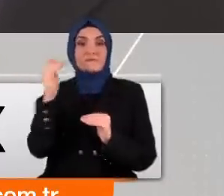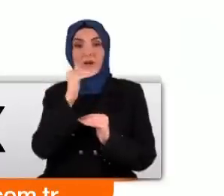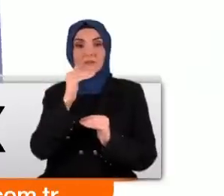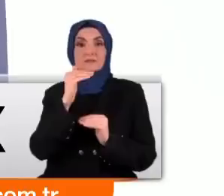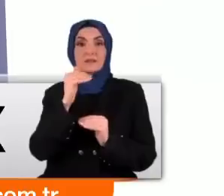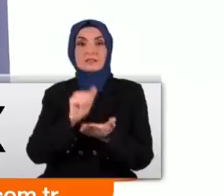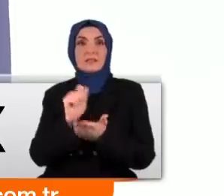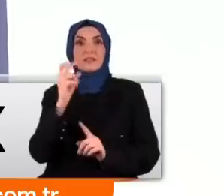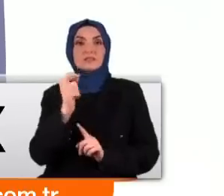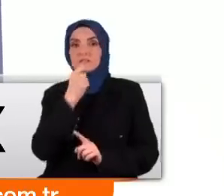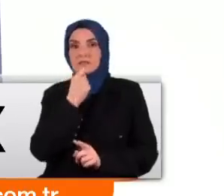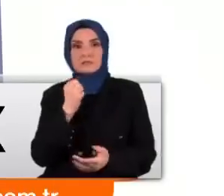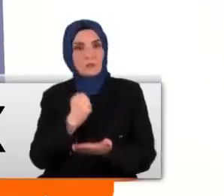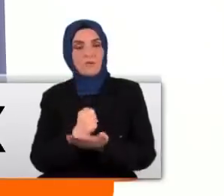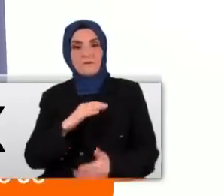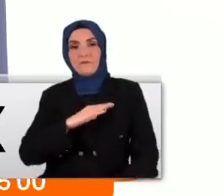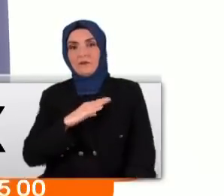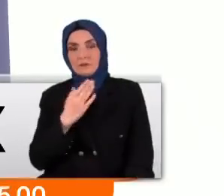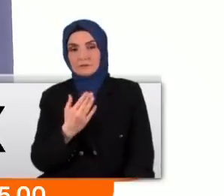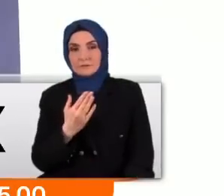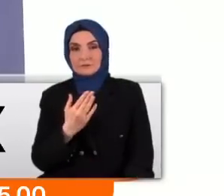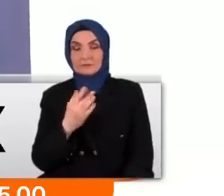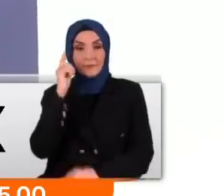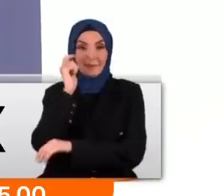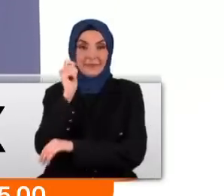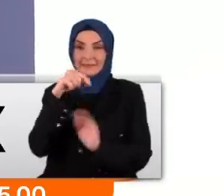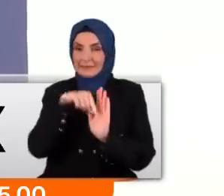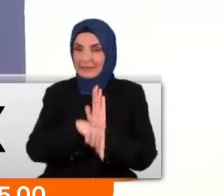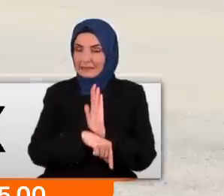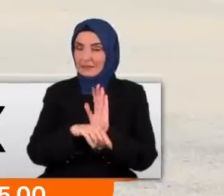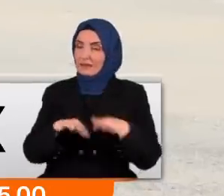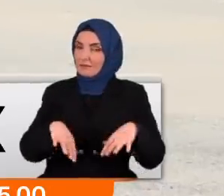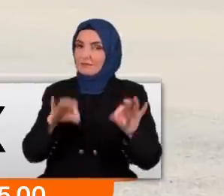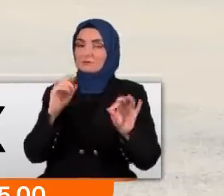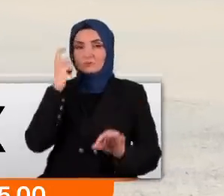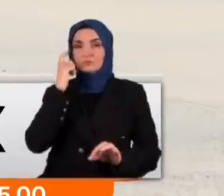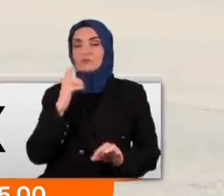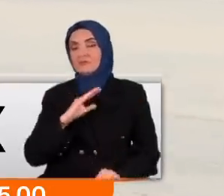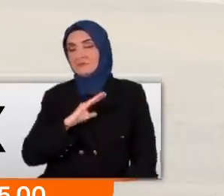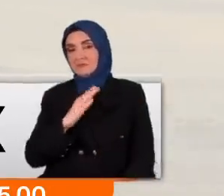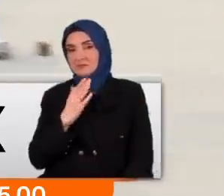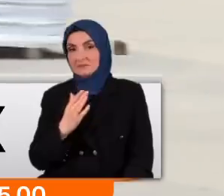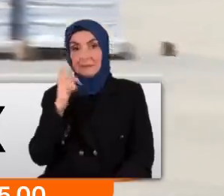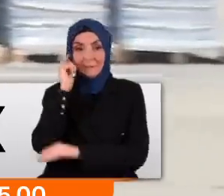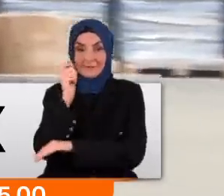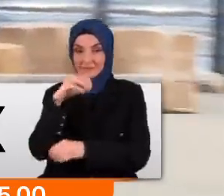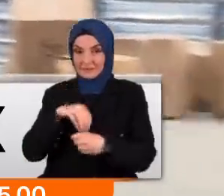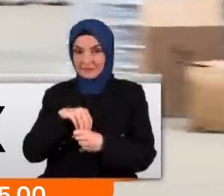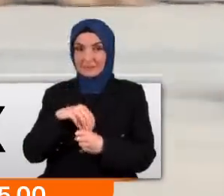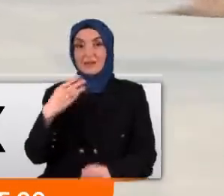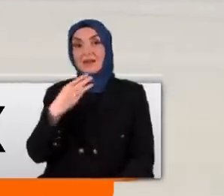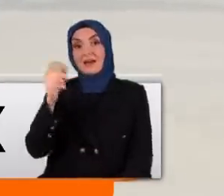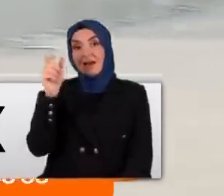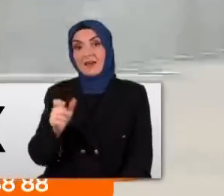talep var. Miting alanında birçok detay en ince ayrıntısına kadar düşünüldü. Mitingde Cumhurbaşkanı Recep Tayyip Erdoğan'ı